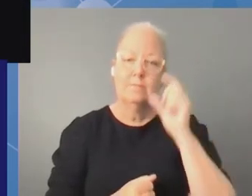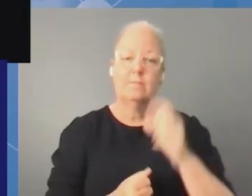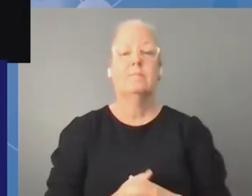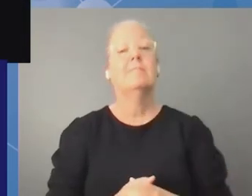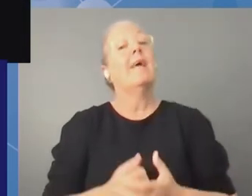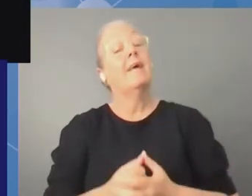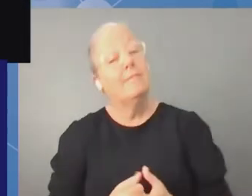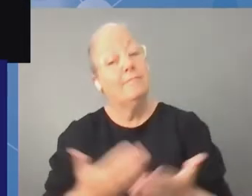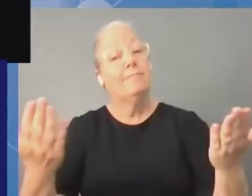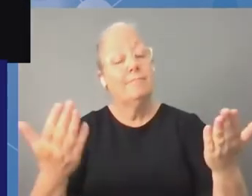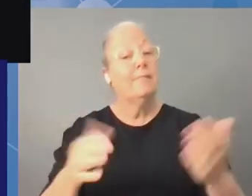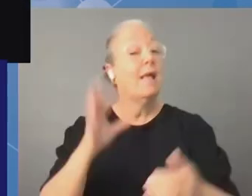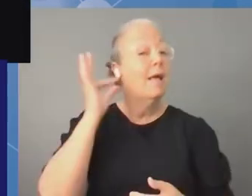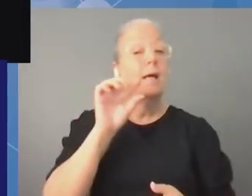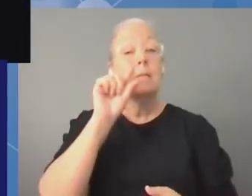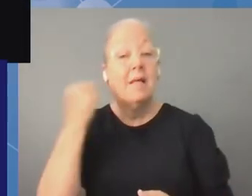各位